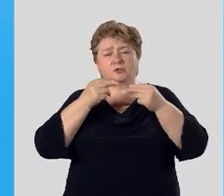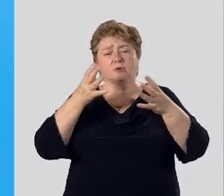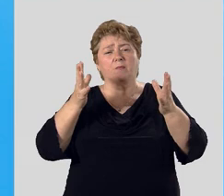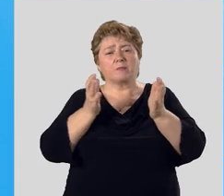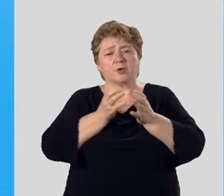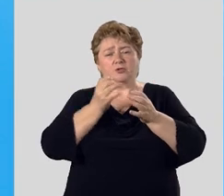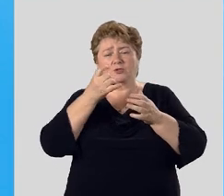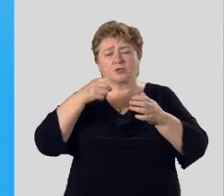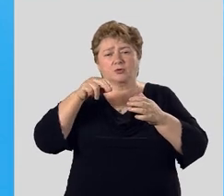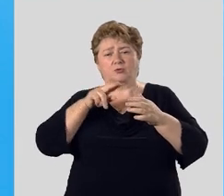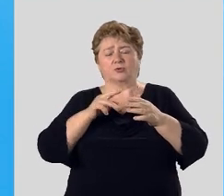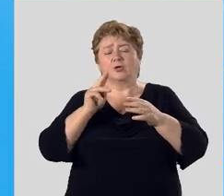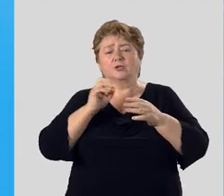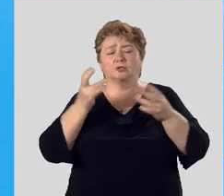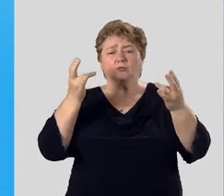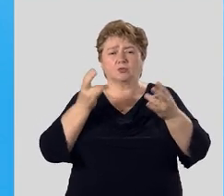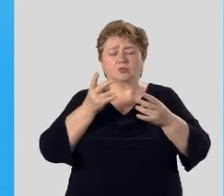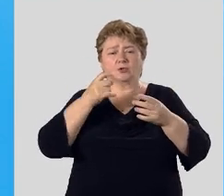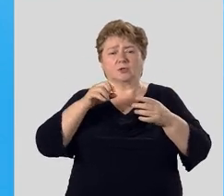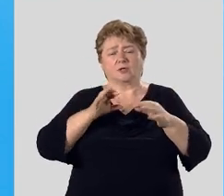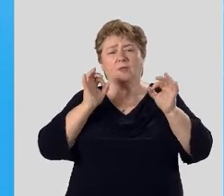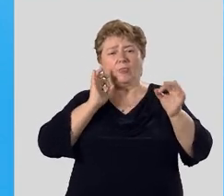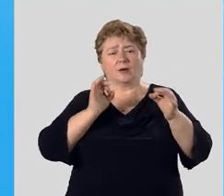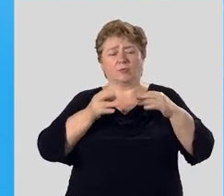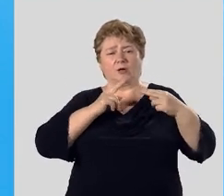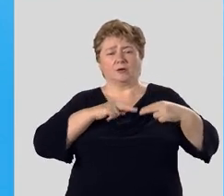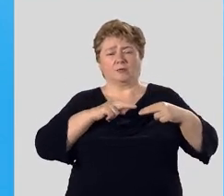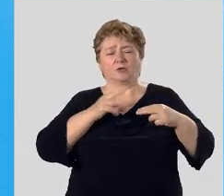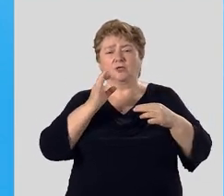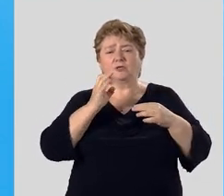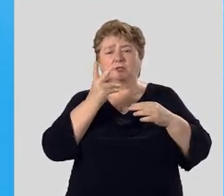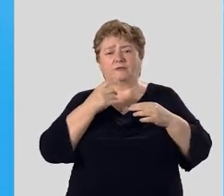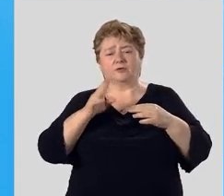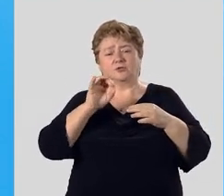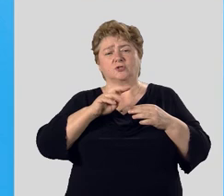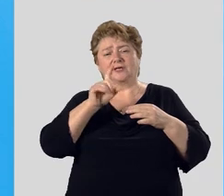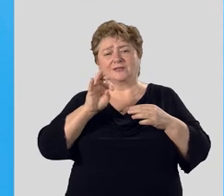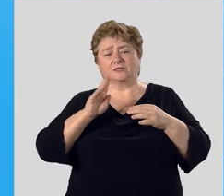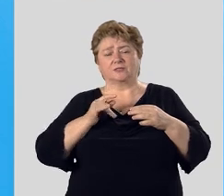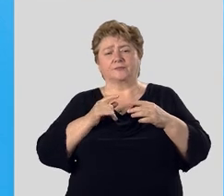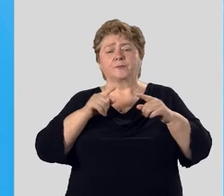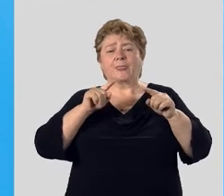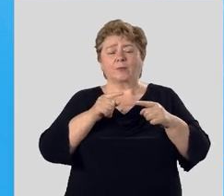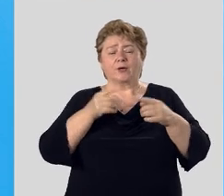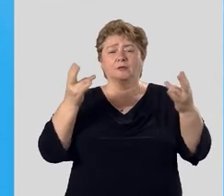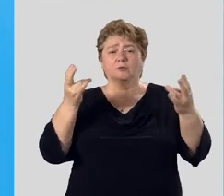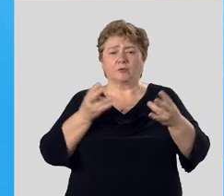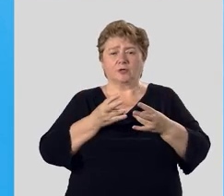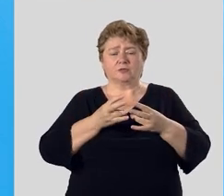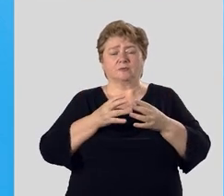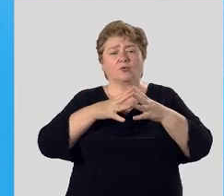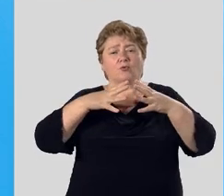гораздо меньше йода, чем это нужно для нормальной работы щитовидной железы. Поэтому